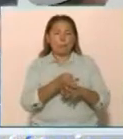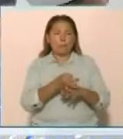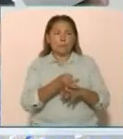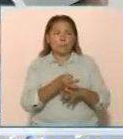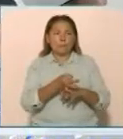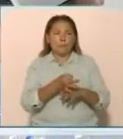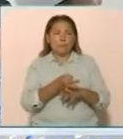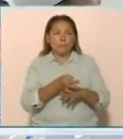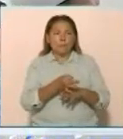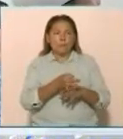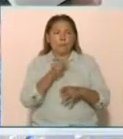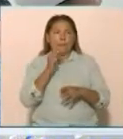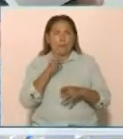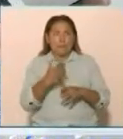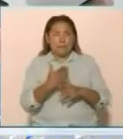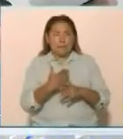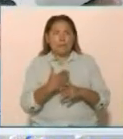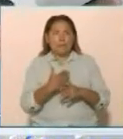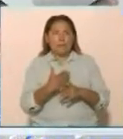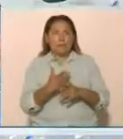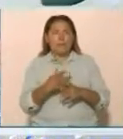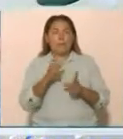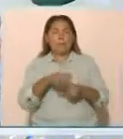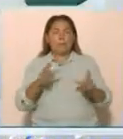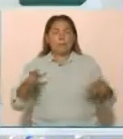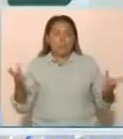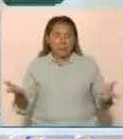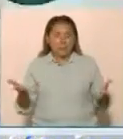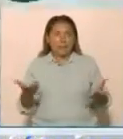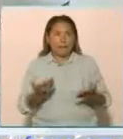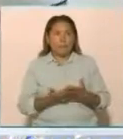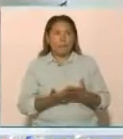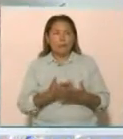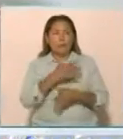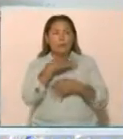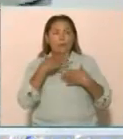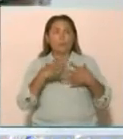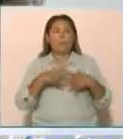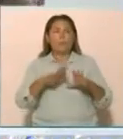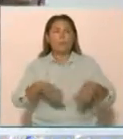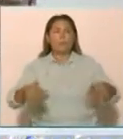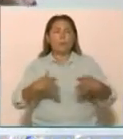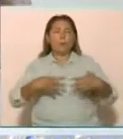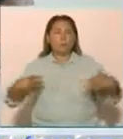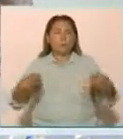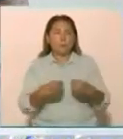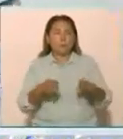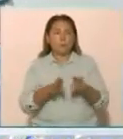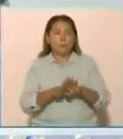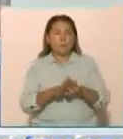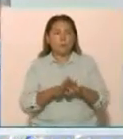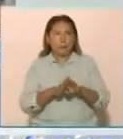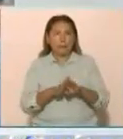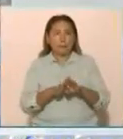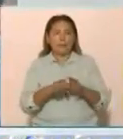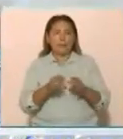болды. Бұдан кейін де біз тоқтамаймыз. Елдің азаматтарымен ұйытқы болып, көп балалы отбасыларға осы жобамен Құдай қаласа үй алып